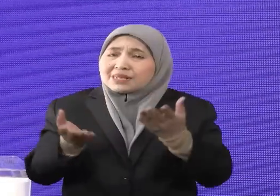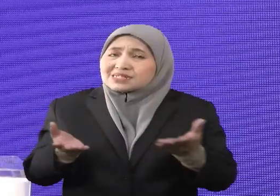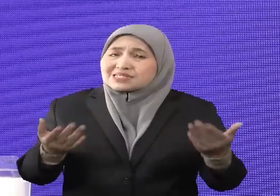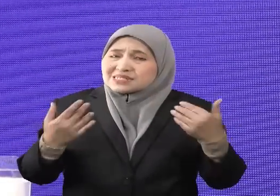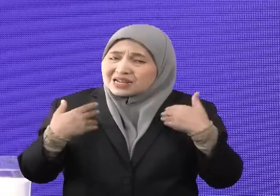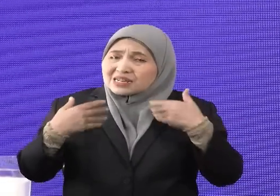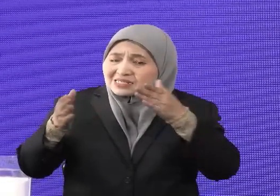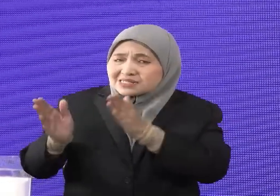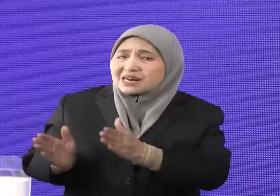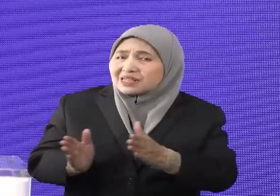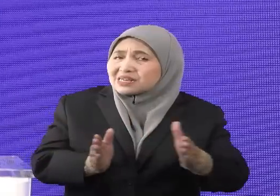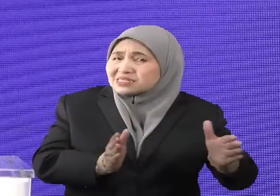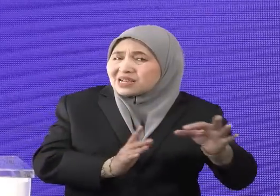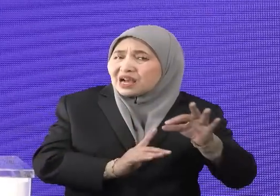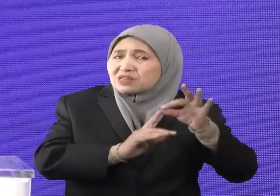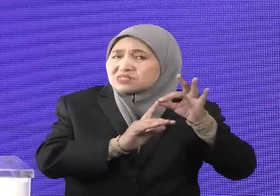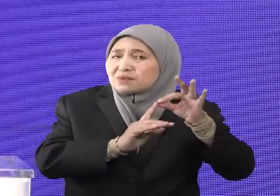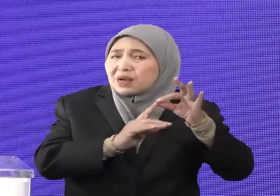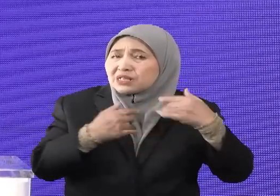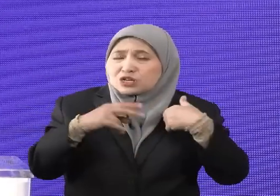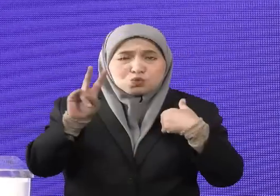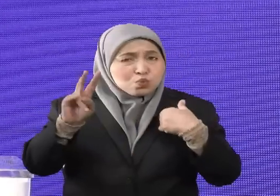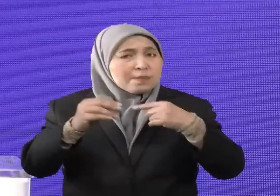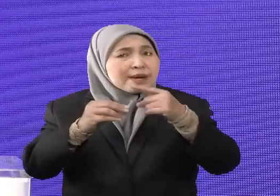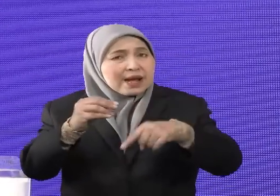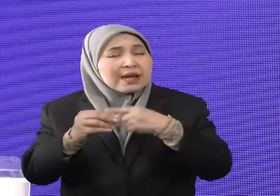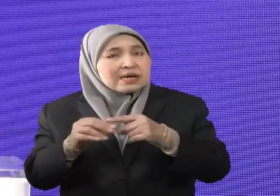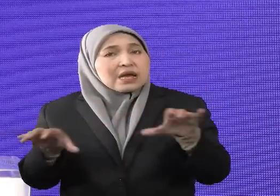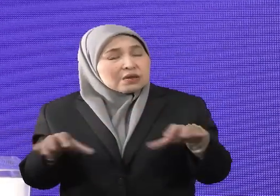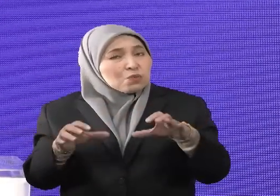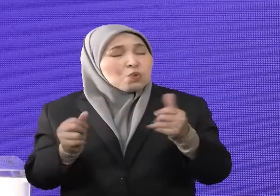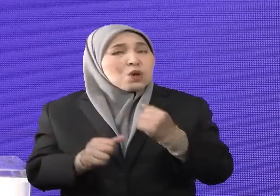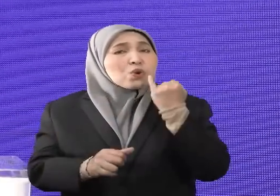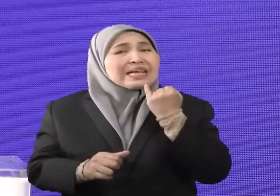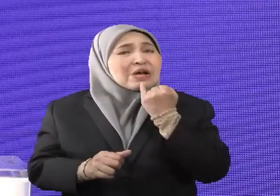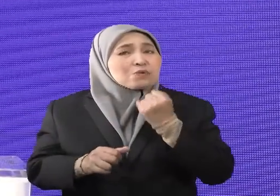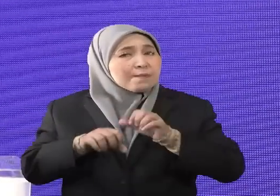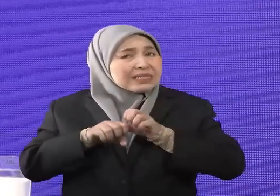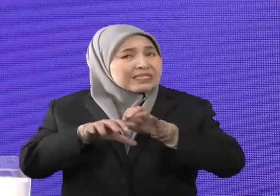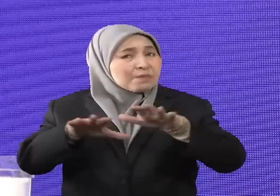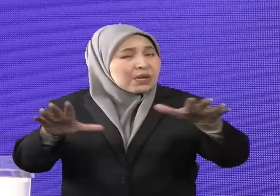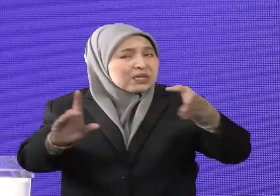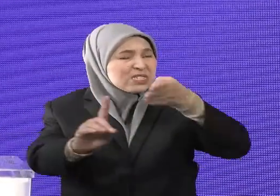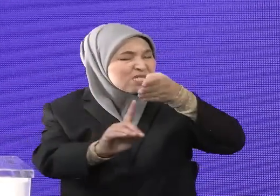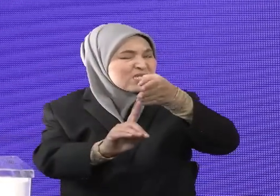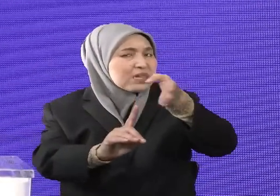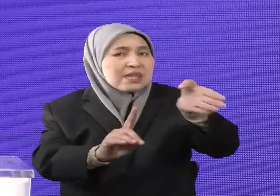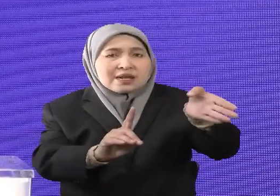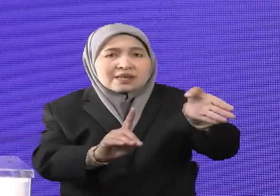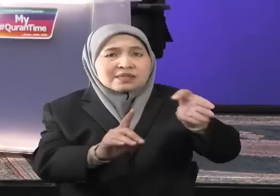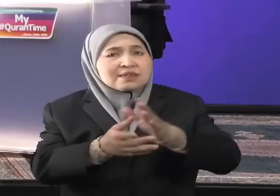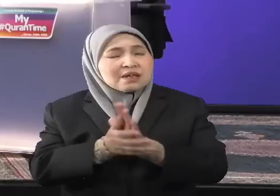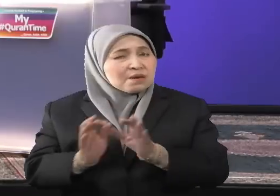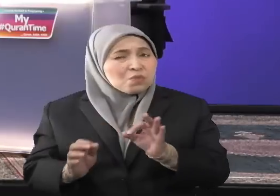strategi yang tertentu yang seolah-olah ada dua perkara yang dibuat oleh orang Yahudi dalam menyebarkan kesesatan kesesatan Kalau